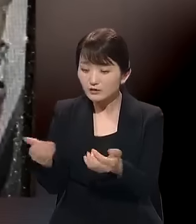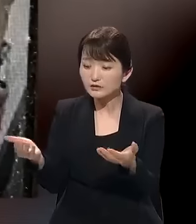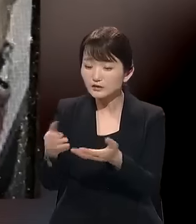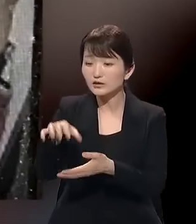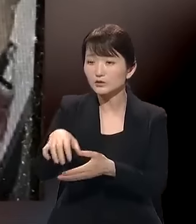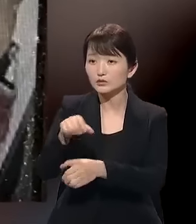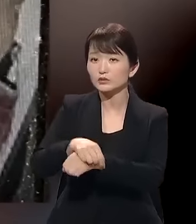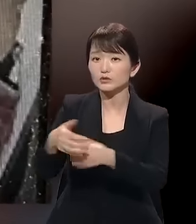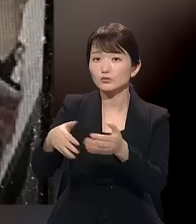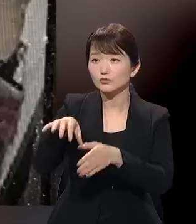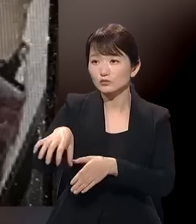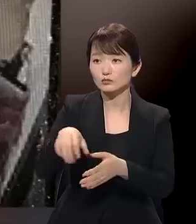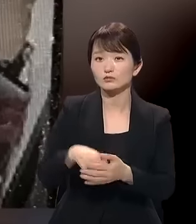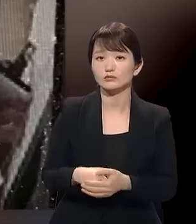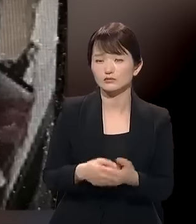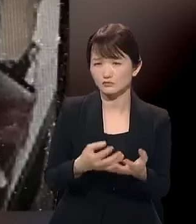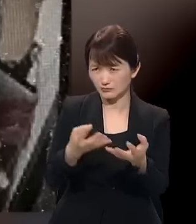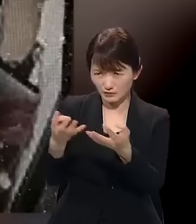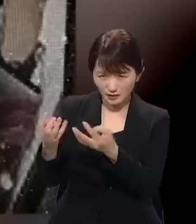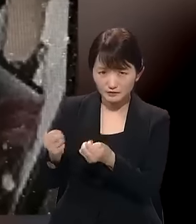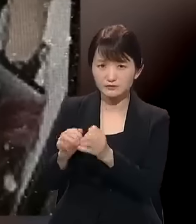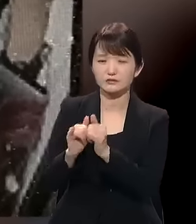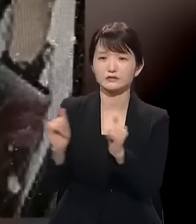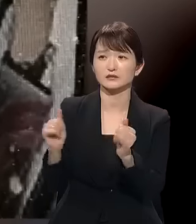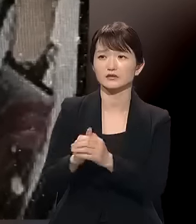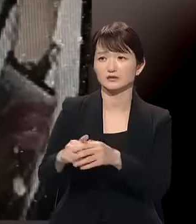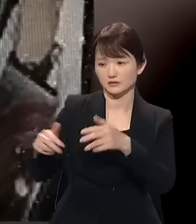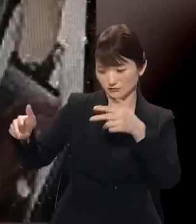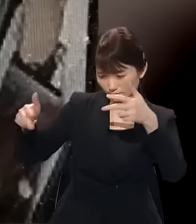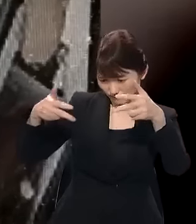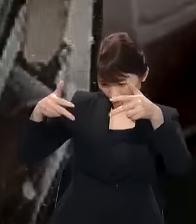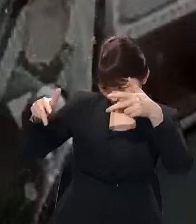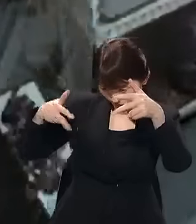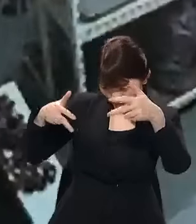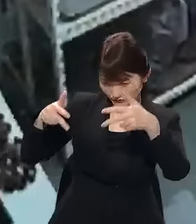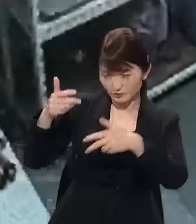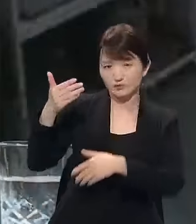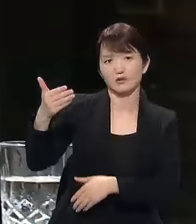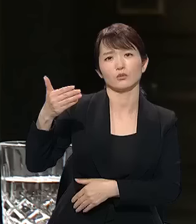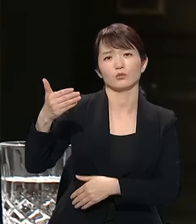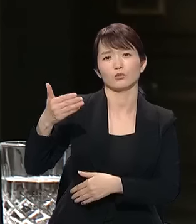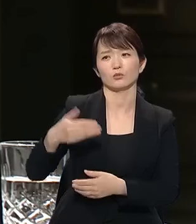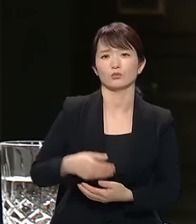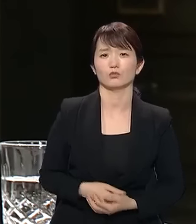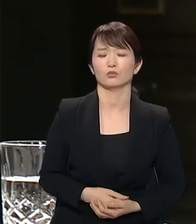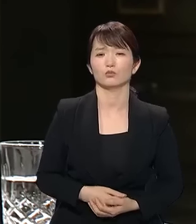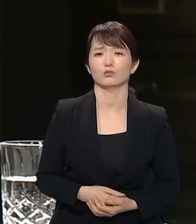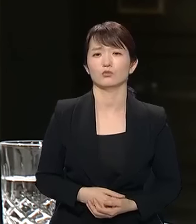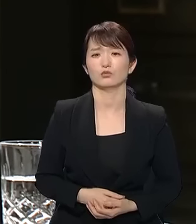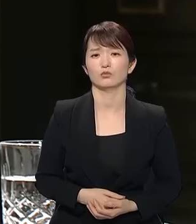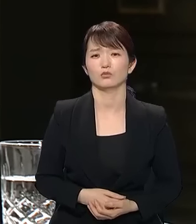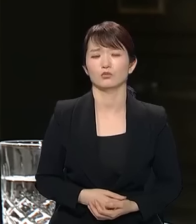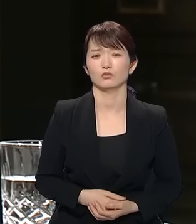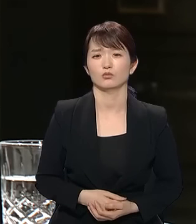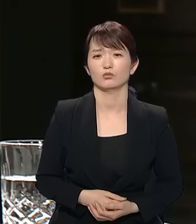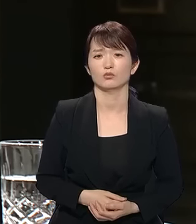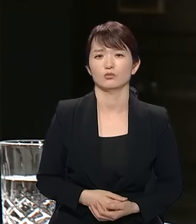공간에 저렇게 많은 CCTV가 달려 있었다라는 건데, 자 그러면요